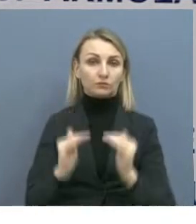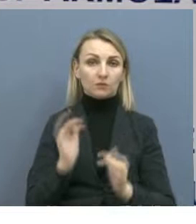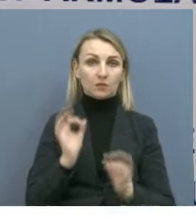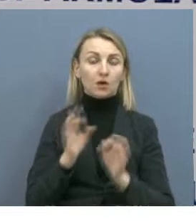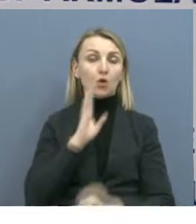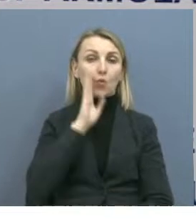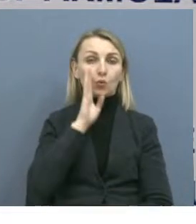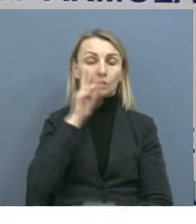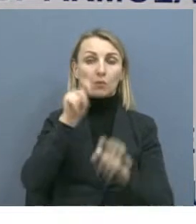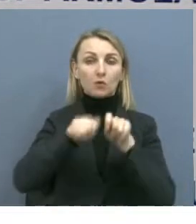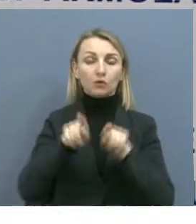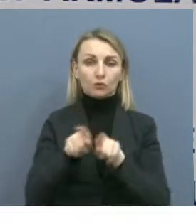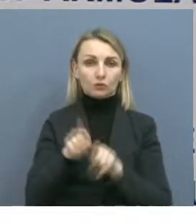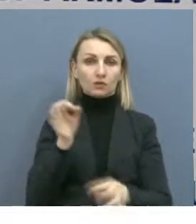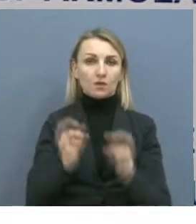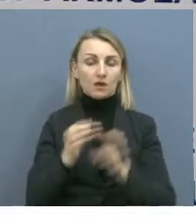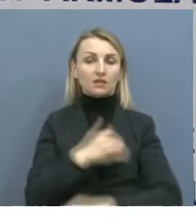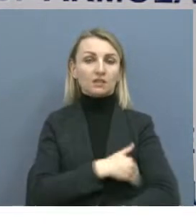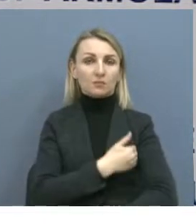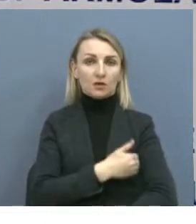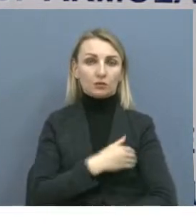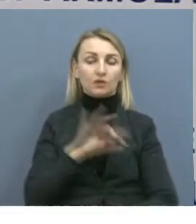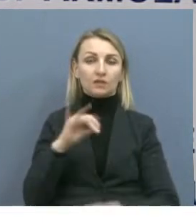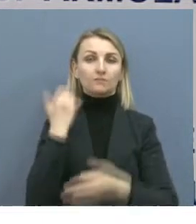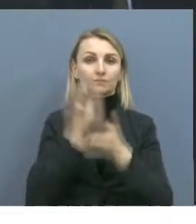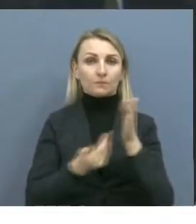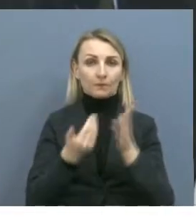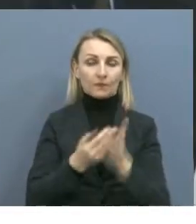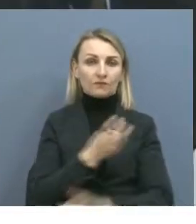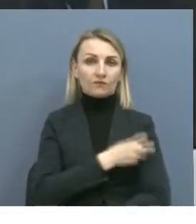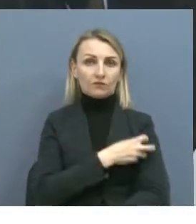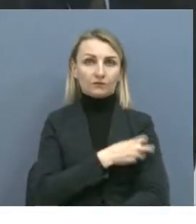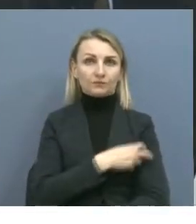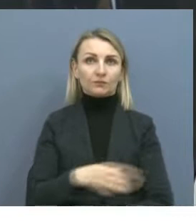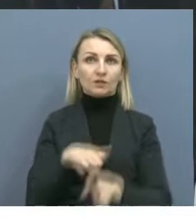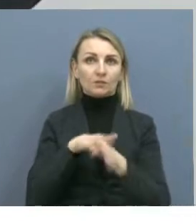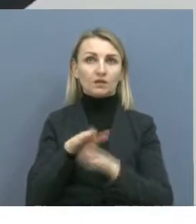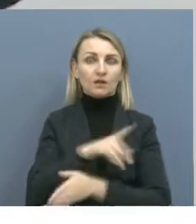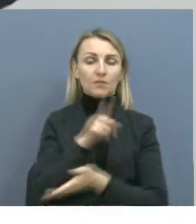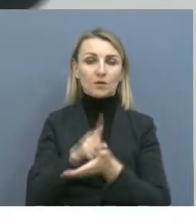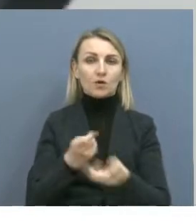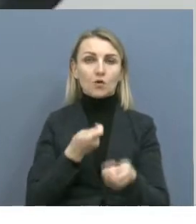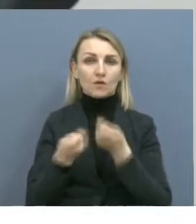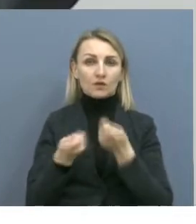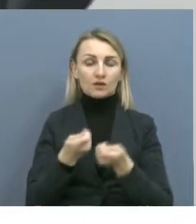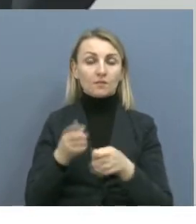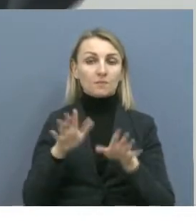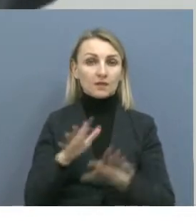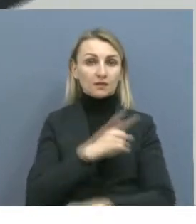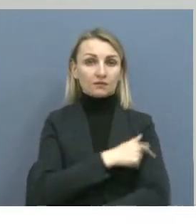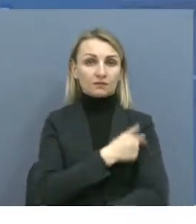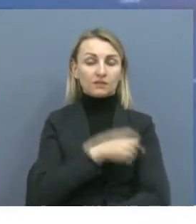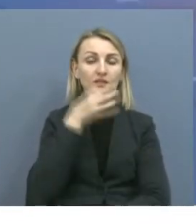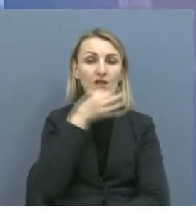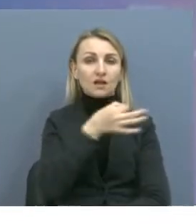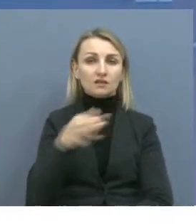нормальная температура, консультирована вчера и сегодня врачом-инфекционистом. Исполняющий обязанности руководителя управления здравоохранения призвал